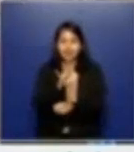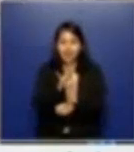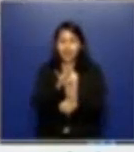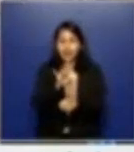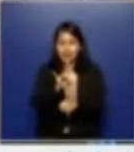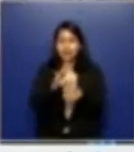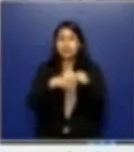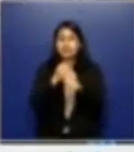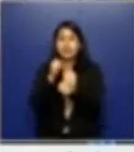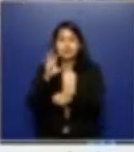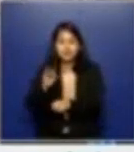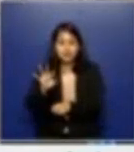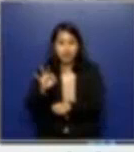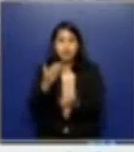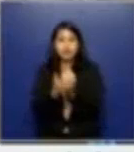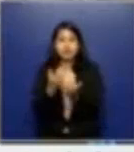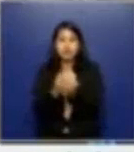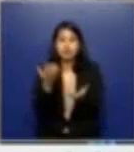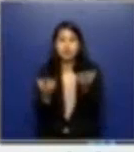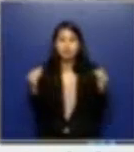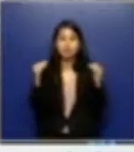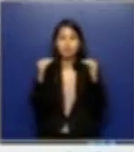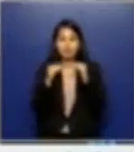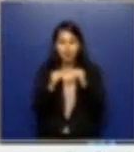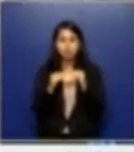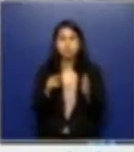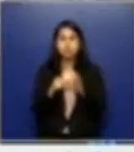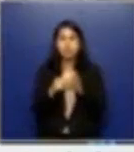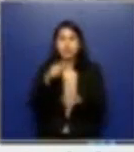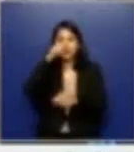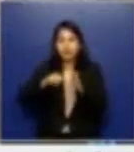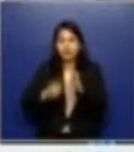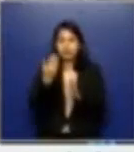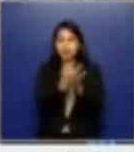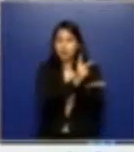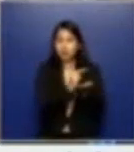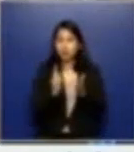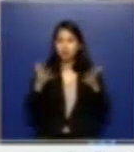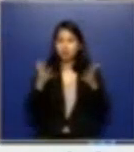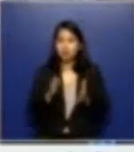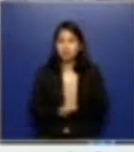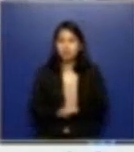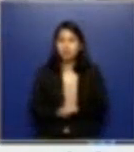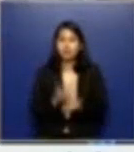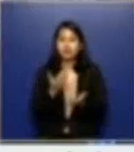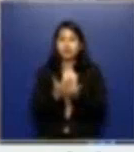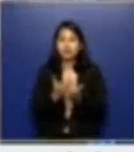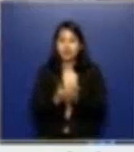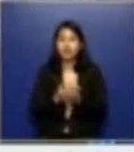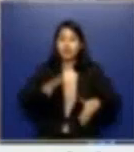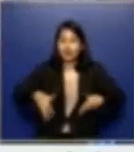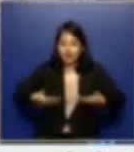49งบประมาณสมดุลเป็นครั้งแรกที่ประเทศไม่ได้กู้เงินจัดงบประมาณรายได้รายจ่ายเท่ากัน